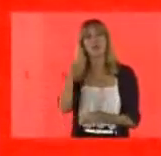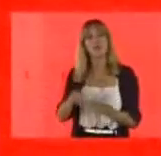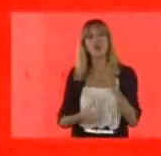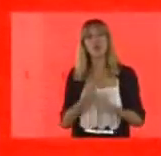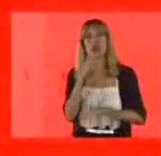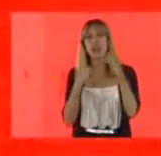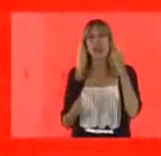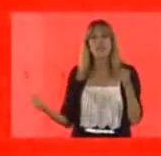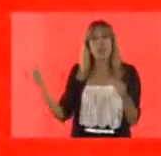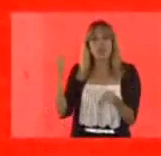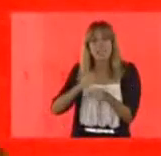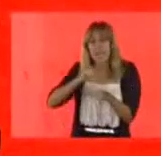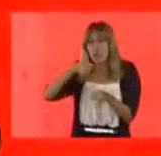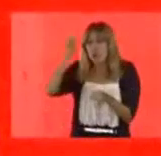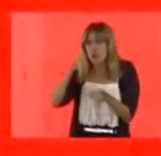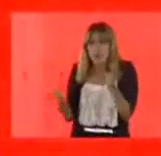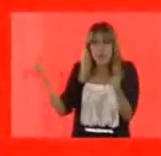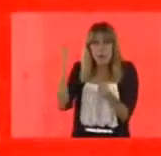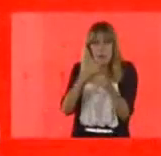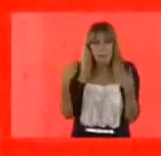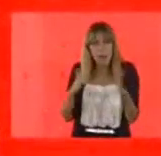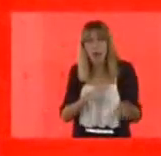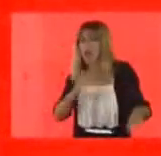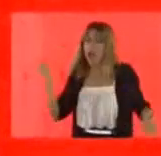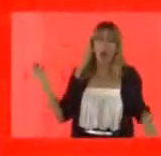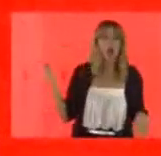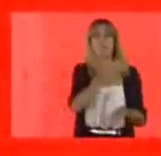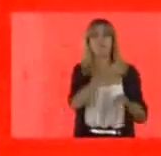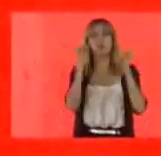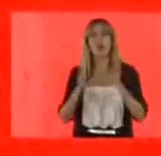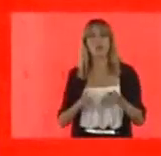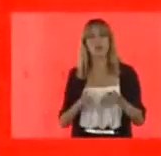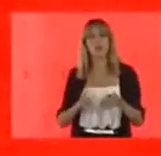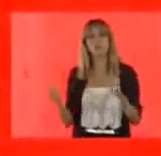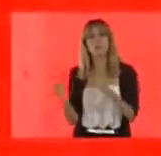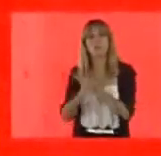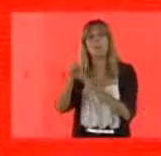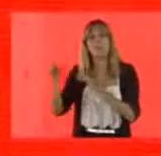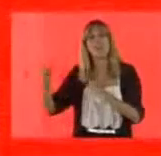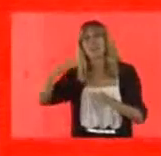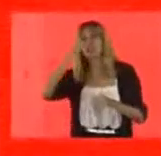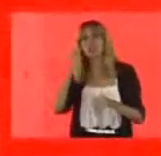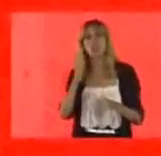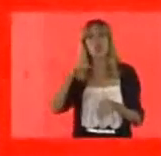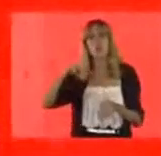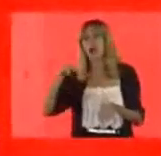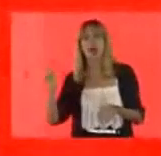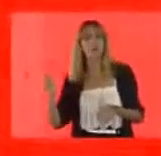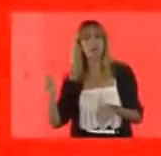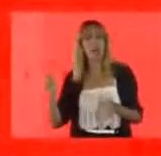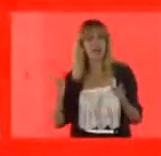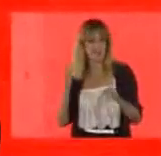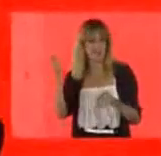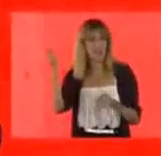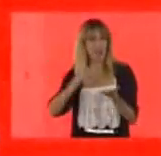έσπευσαν από τις πρώτες μέρες να καταργήσουν τον ΆΜΚΑ για τους πιο ευάλωτους, τους μετανάστες, τους πρόσφυγες, και να τους